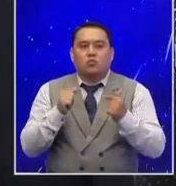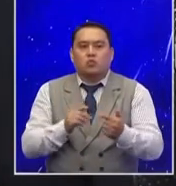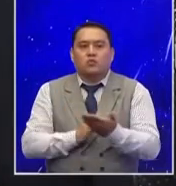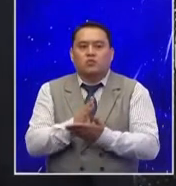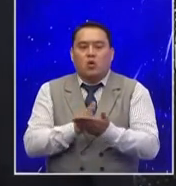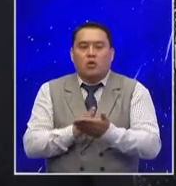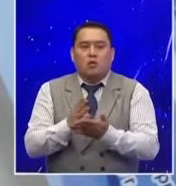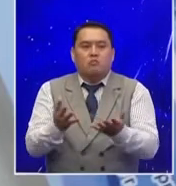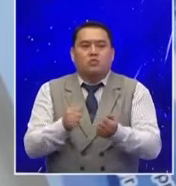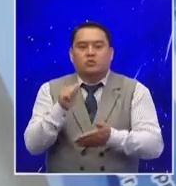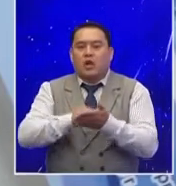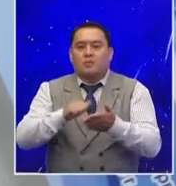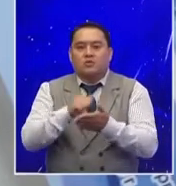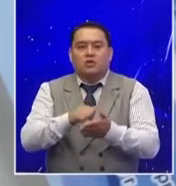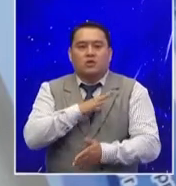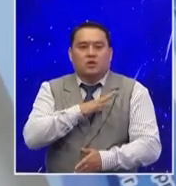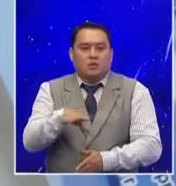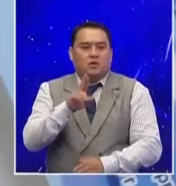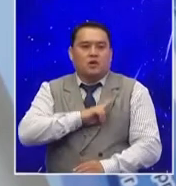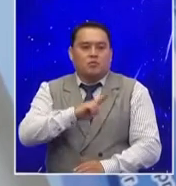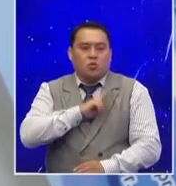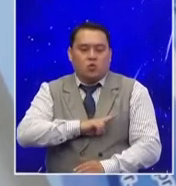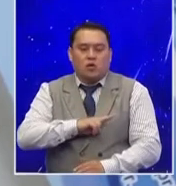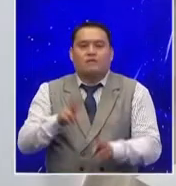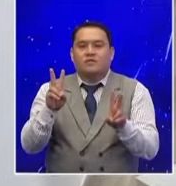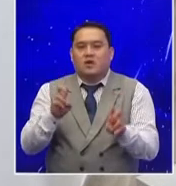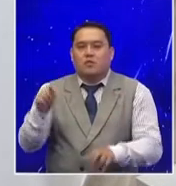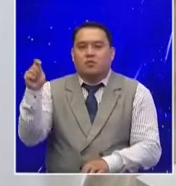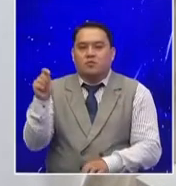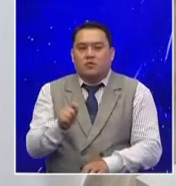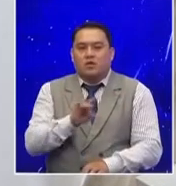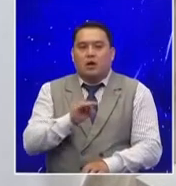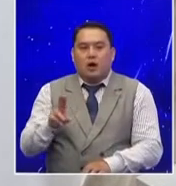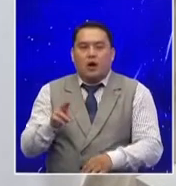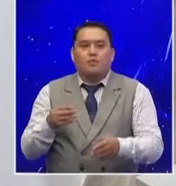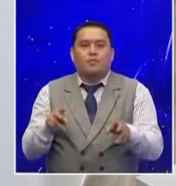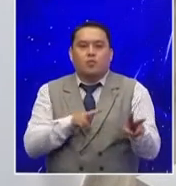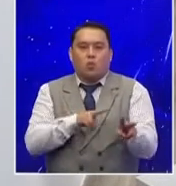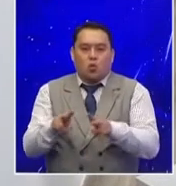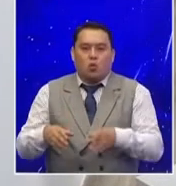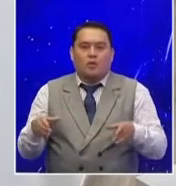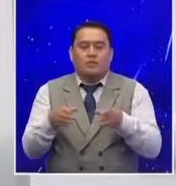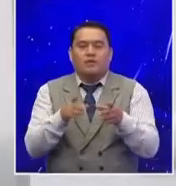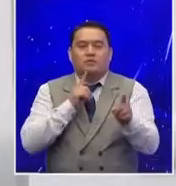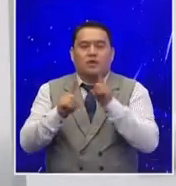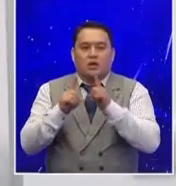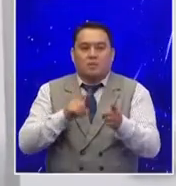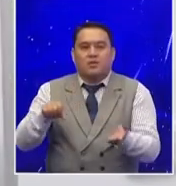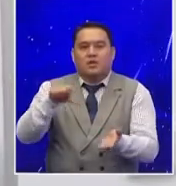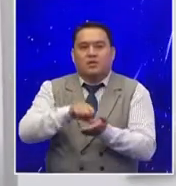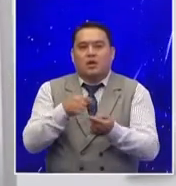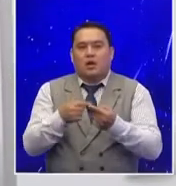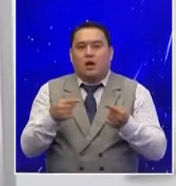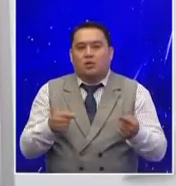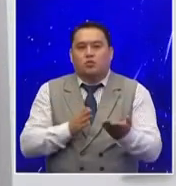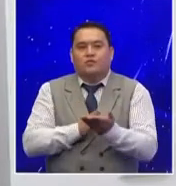службы не получили замечаний касательно своей работы. Также в рамках визита республиканская мониторинговая группа провела заседание с представителями